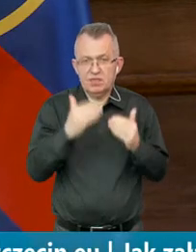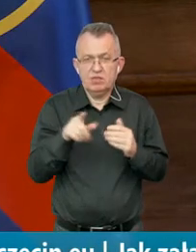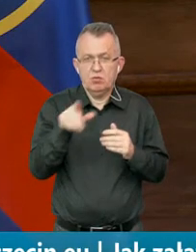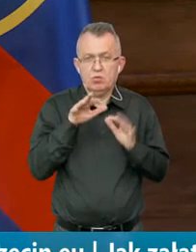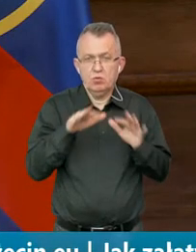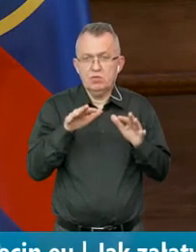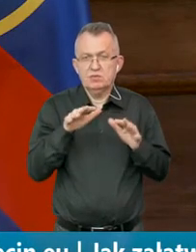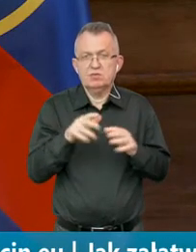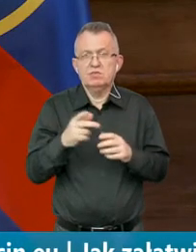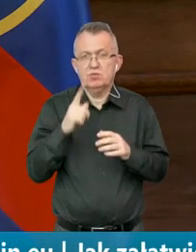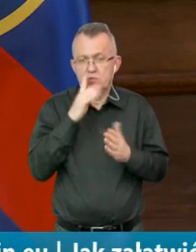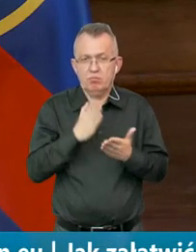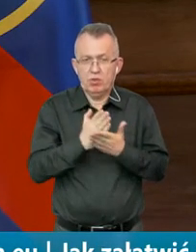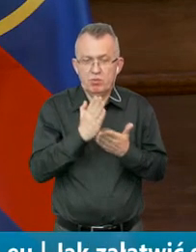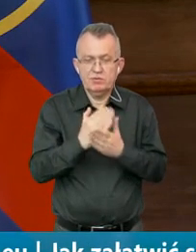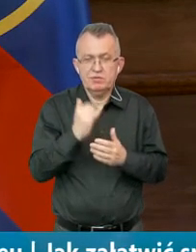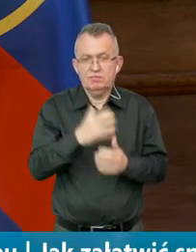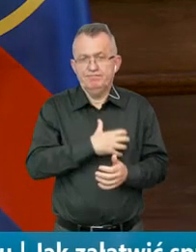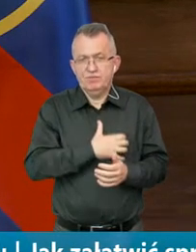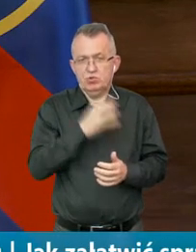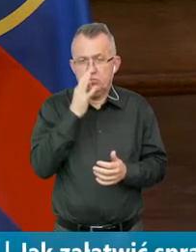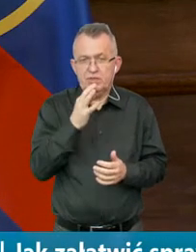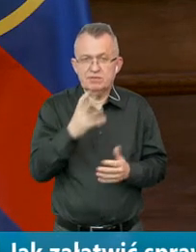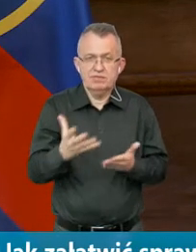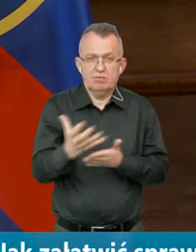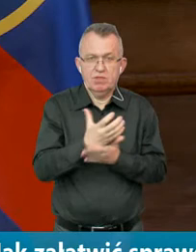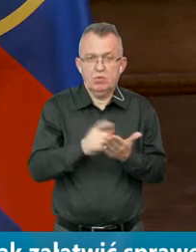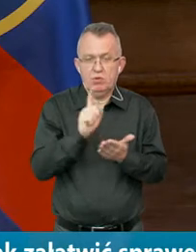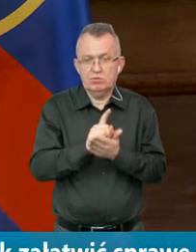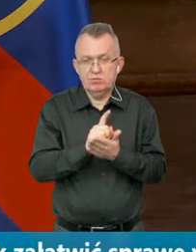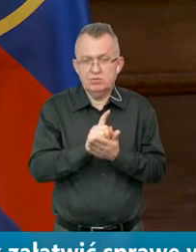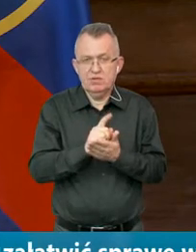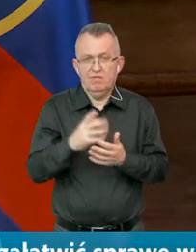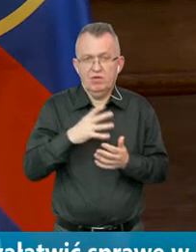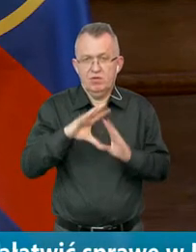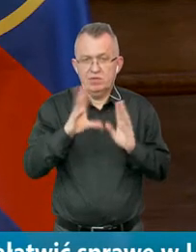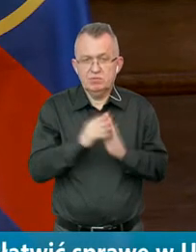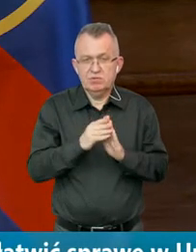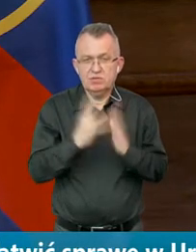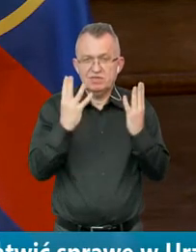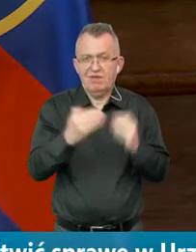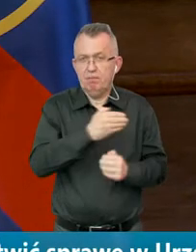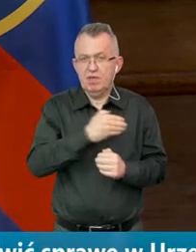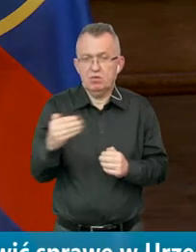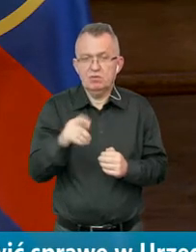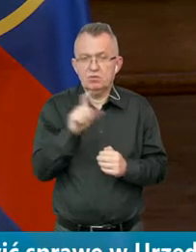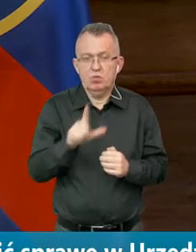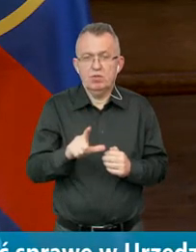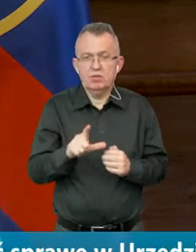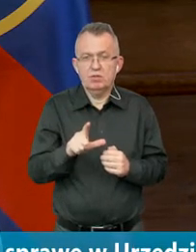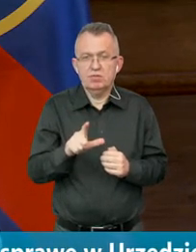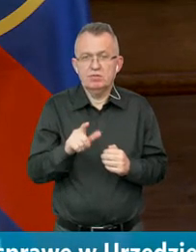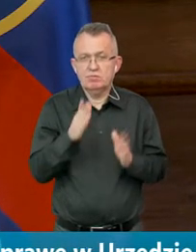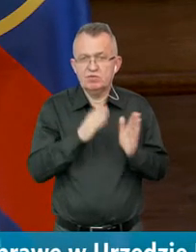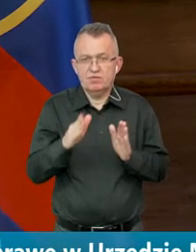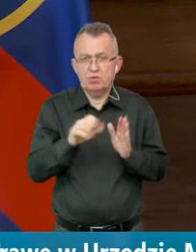ogromnemu zaangażowaniu i hojności udało się zebrać niebagatelną kwotę 9 milionów złotych. Wiktor przygotowuje